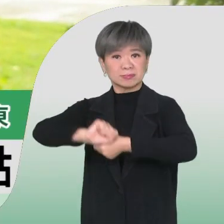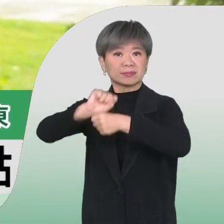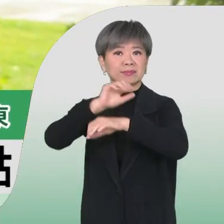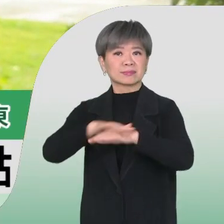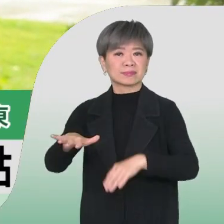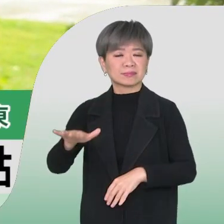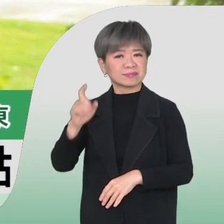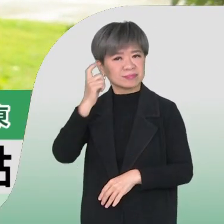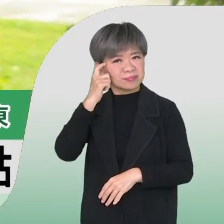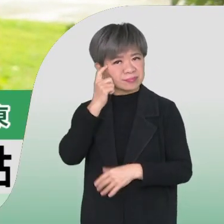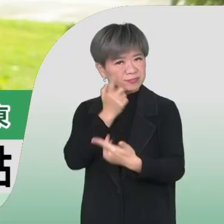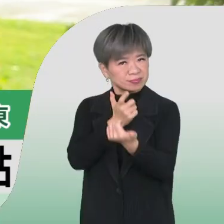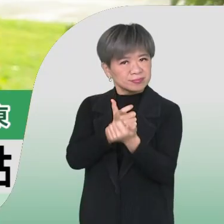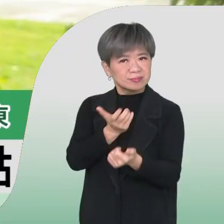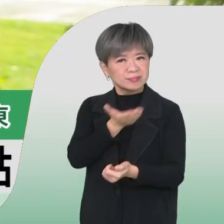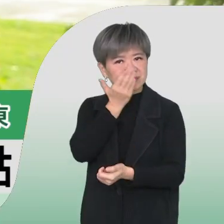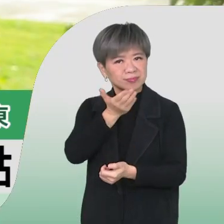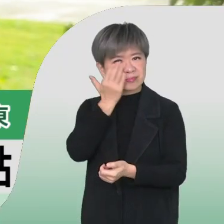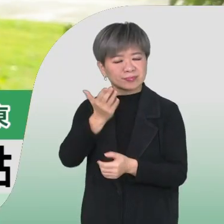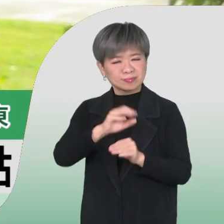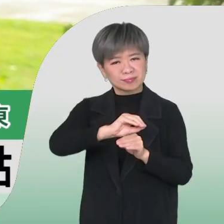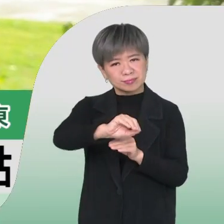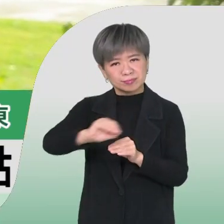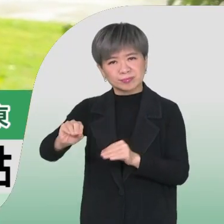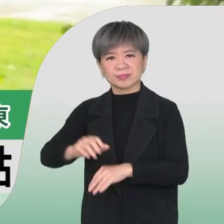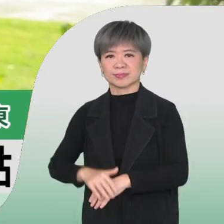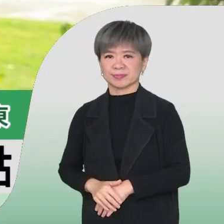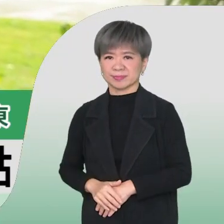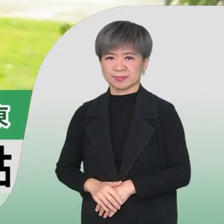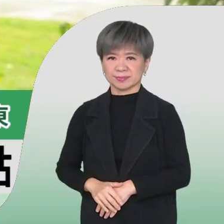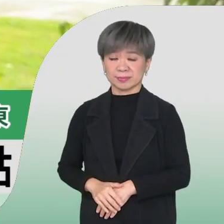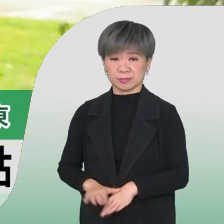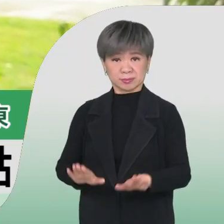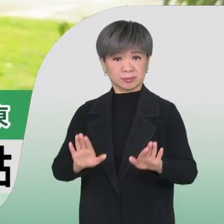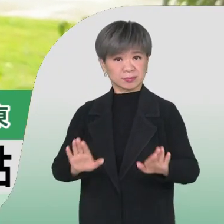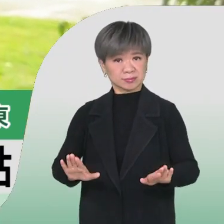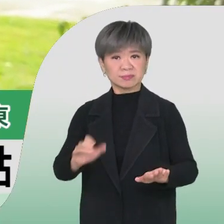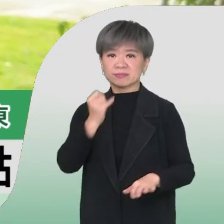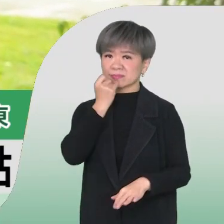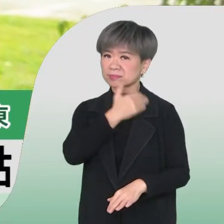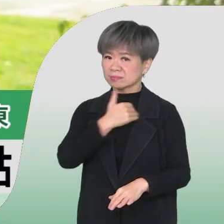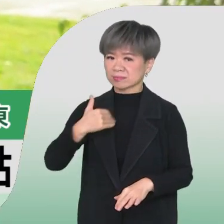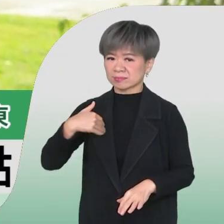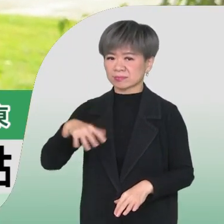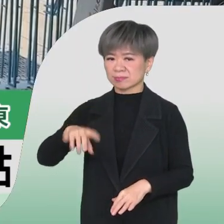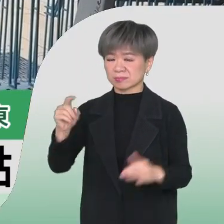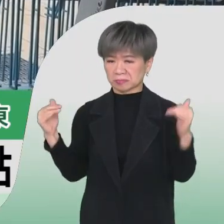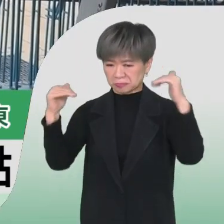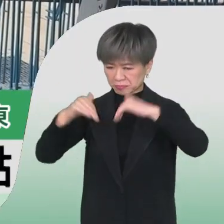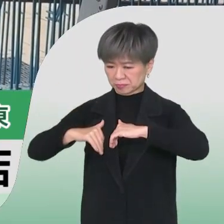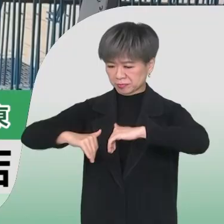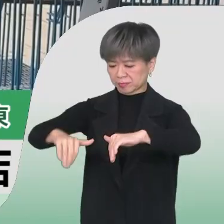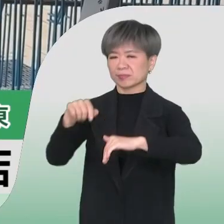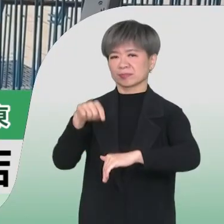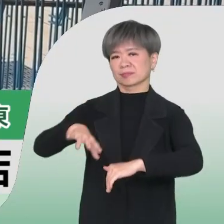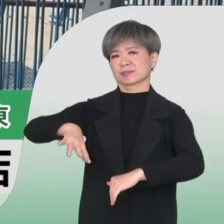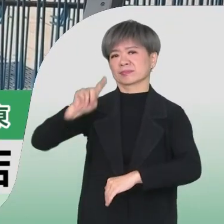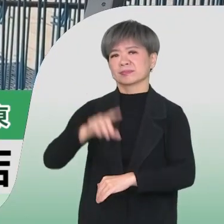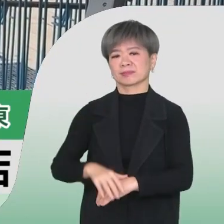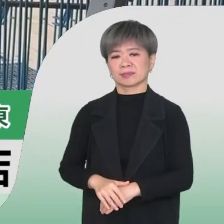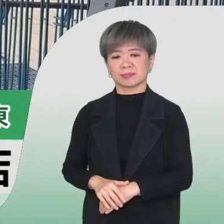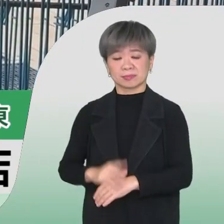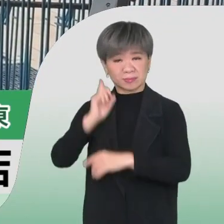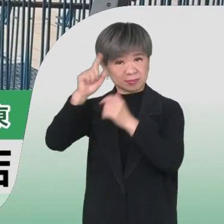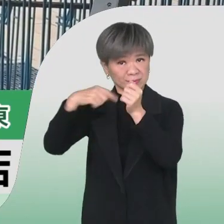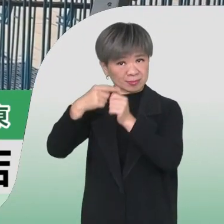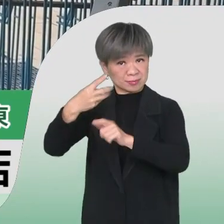光的角度来去推到乡镇的部分。那目前可能会以纵谷线为主。 县政府也讲，到过去年